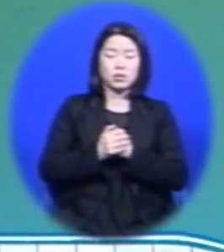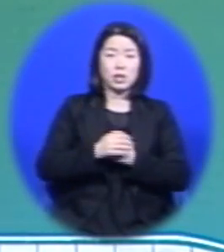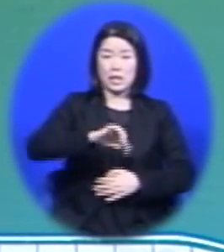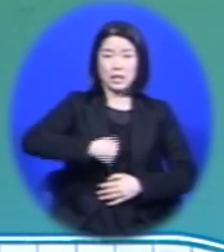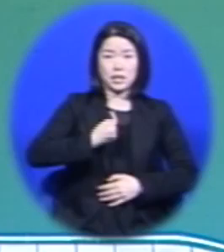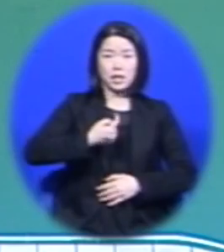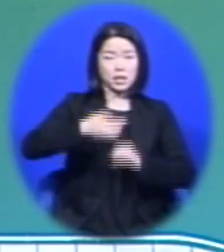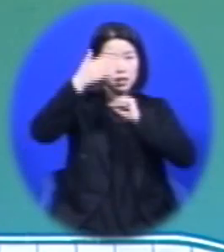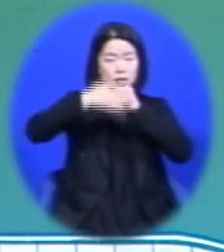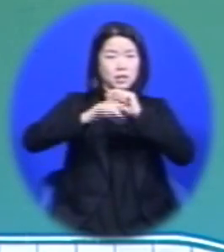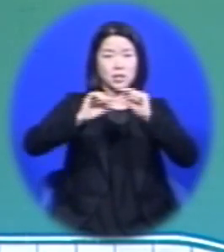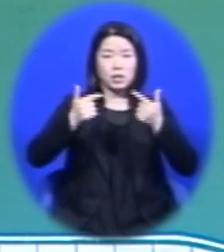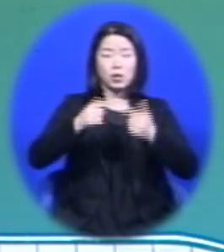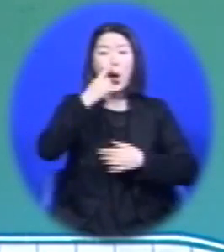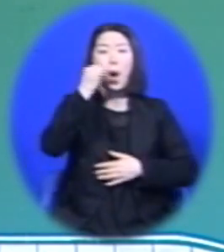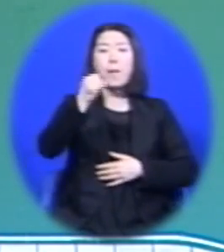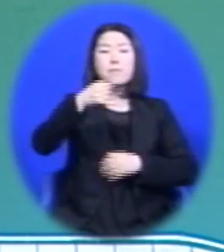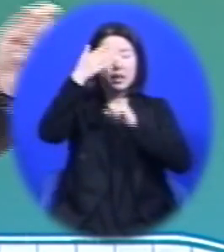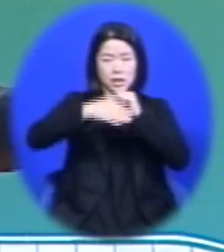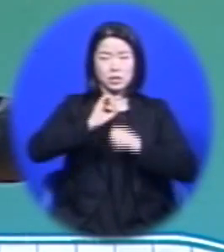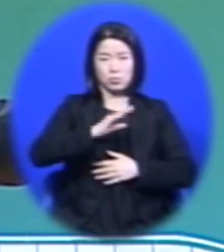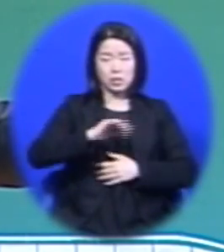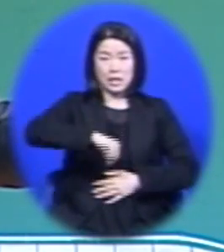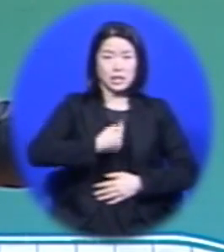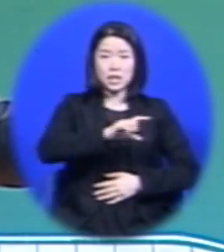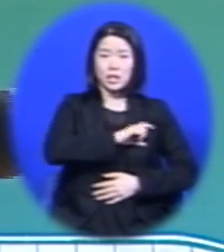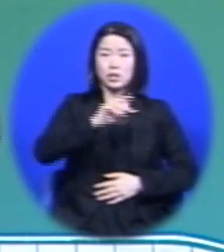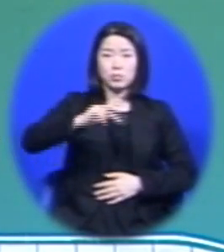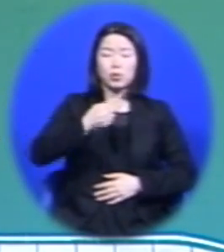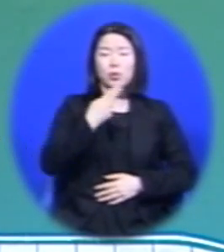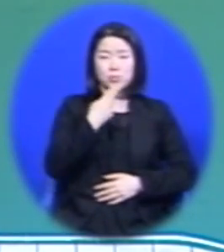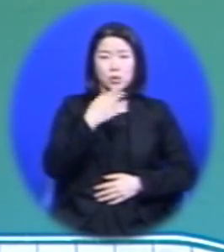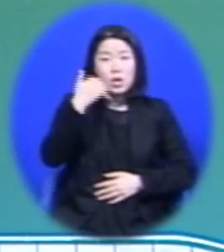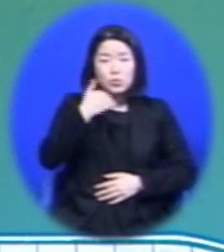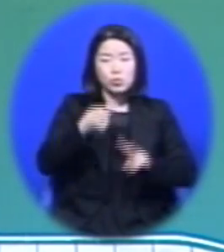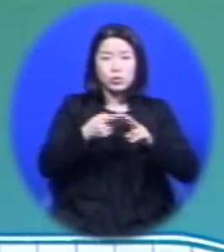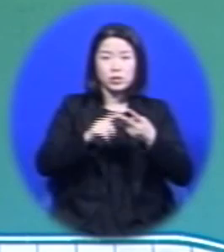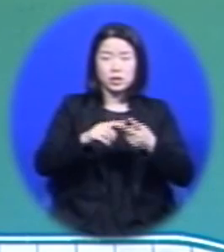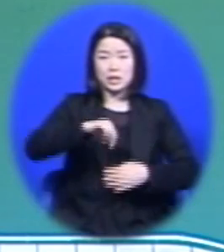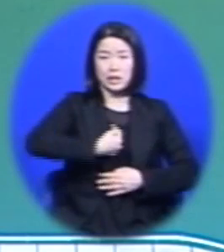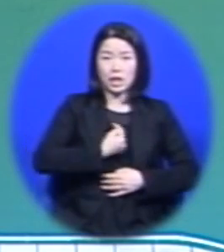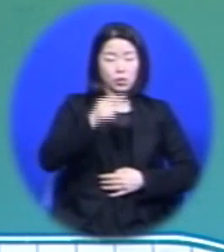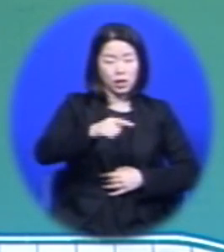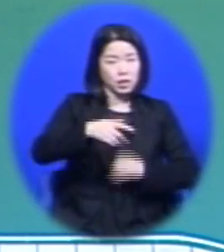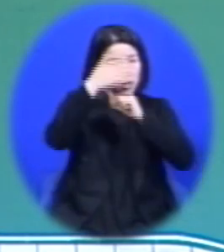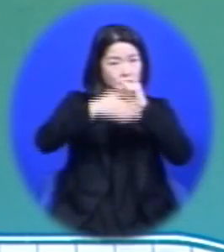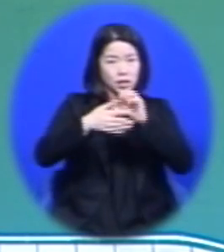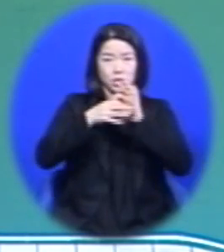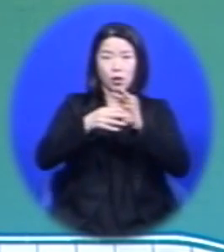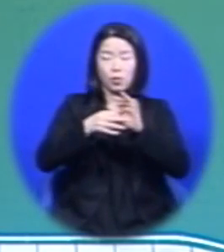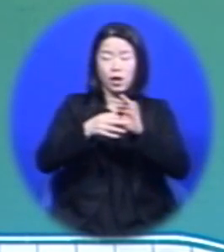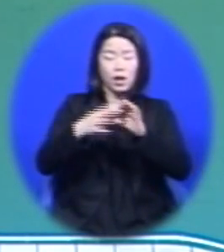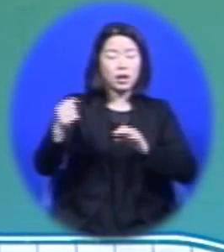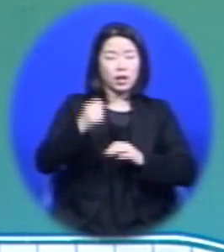사진이 아닙니다. 엄마 사진일 뿐이죠. 자기 이름도 없어요. 누구든지 자기와 이 사진을 연관시킬 사람이